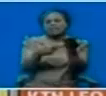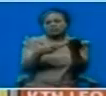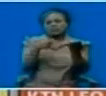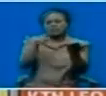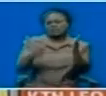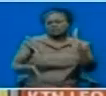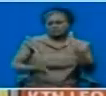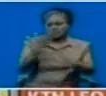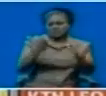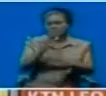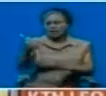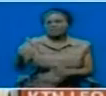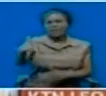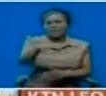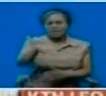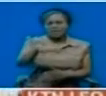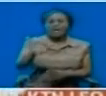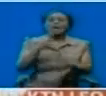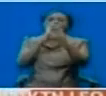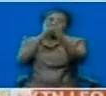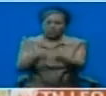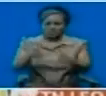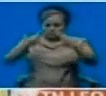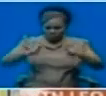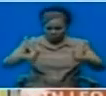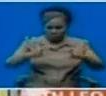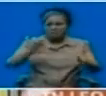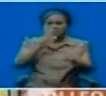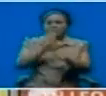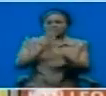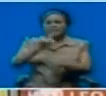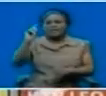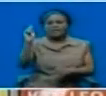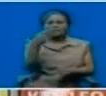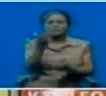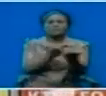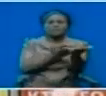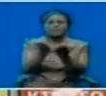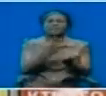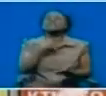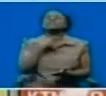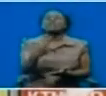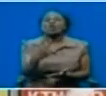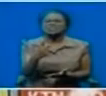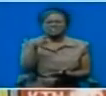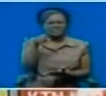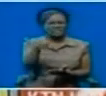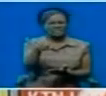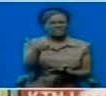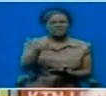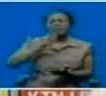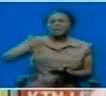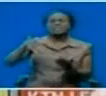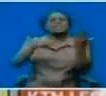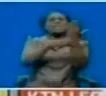inashika kasi kwingineko, kwa mujibu wa ripoti za utafiti kwa Wakenya wengi, huduma ya voicemail inasalia kuwa jina